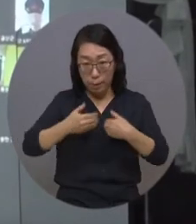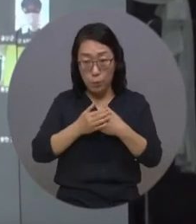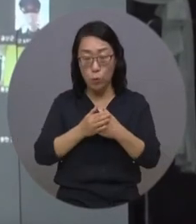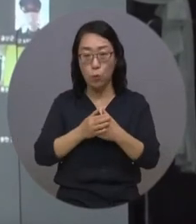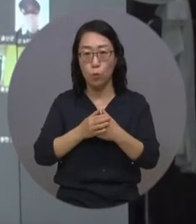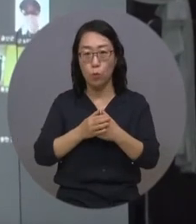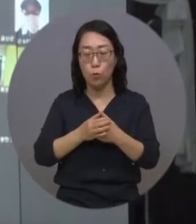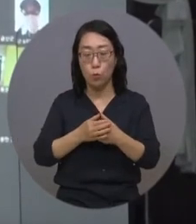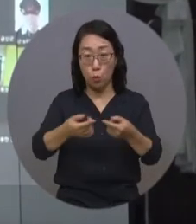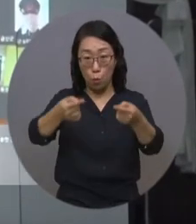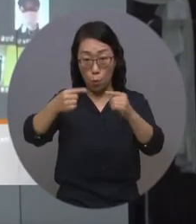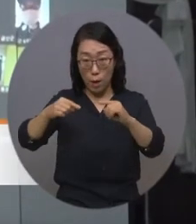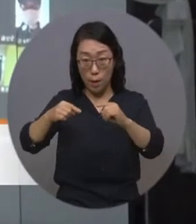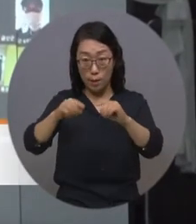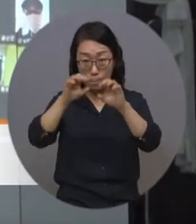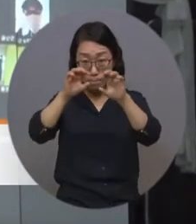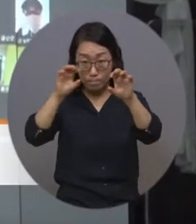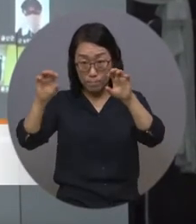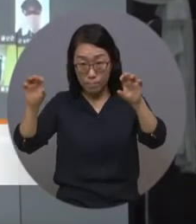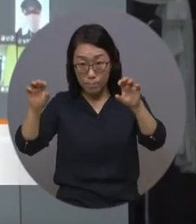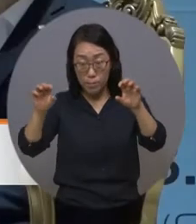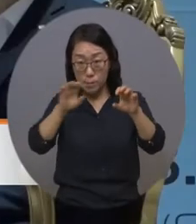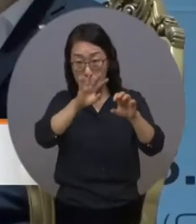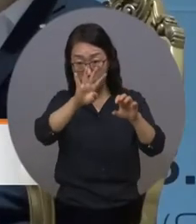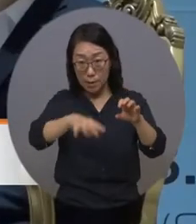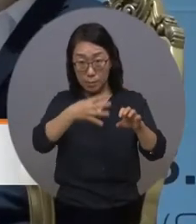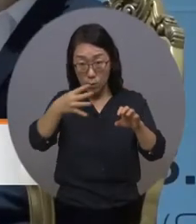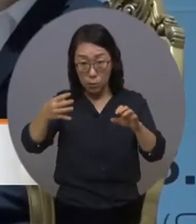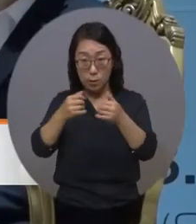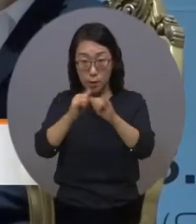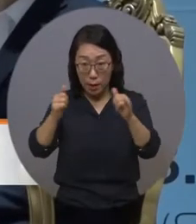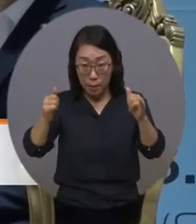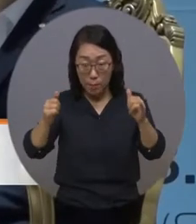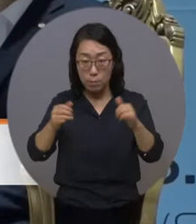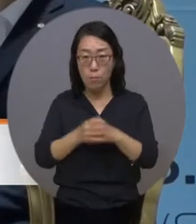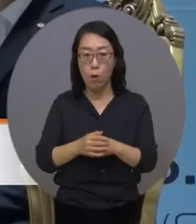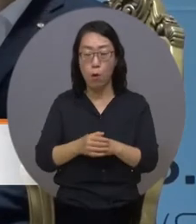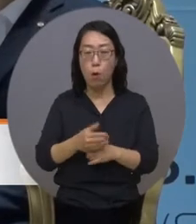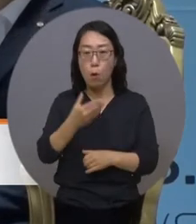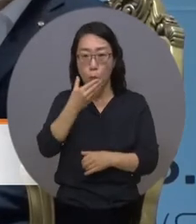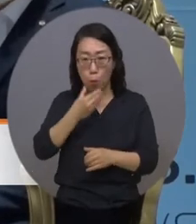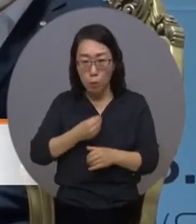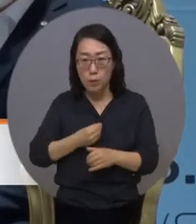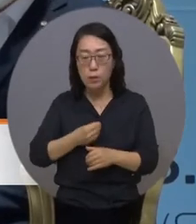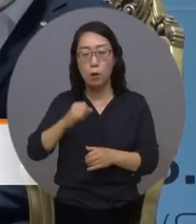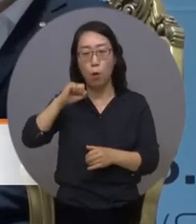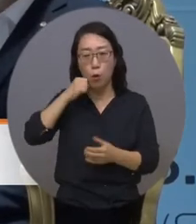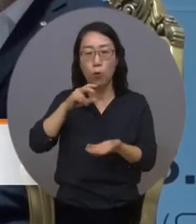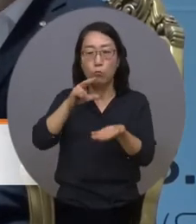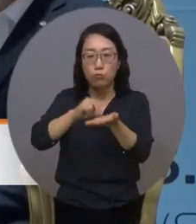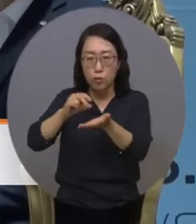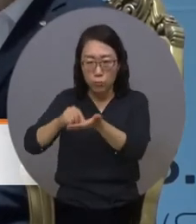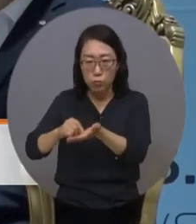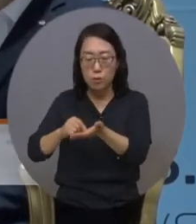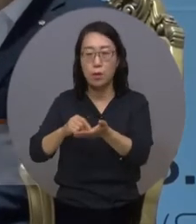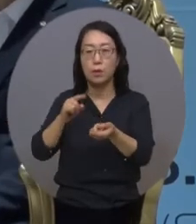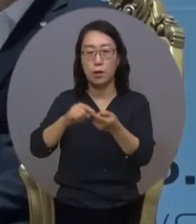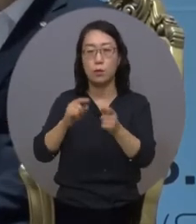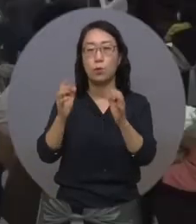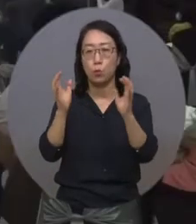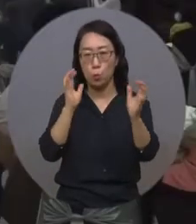온라인 참석자들은 랜선 토크를 통해 코로나19 시대 복지 사각지대 발굴 등 도내 복지 현안을